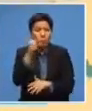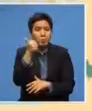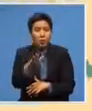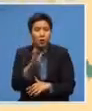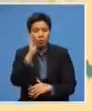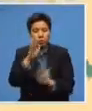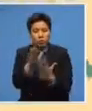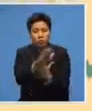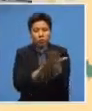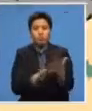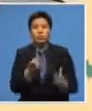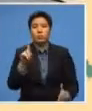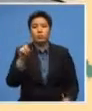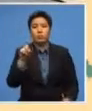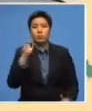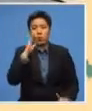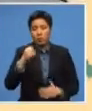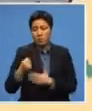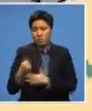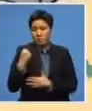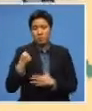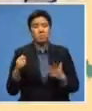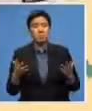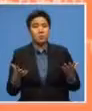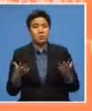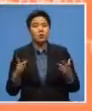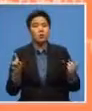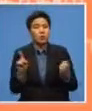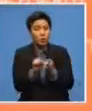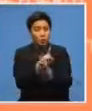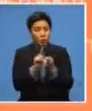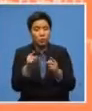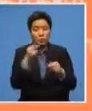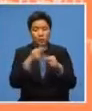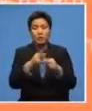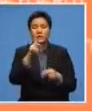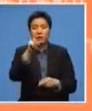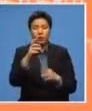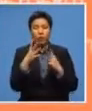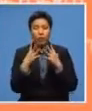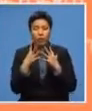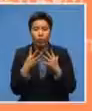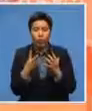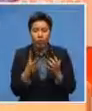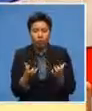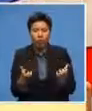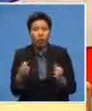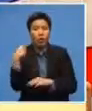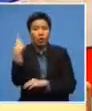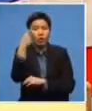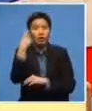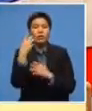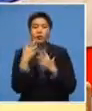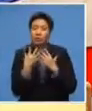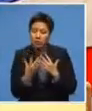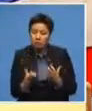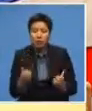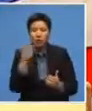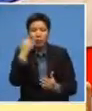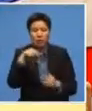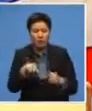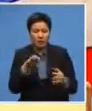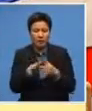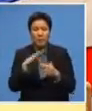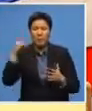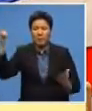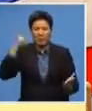ชาติจะเสียหายความมั่นคงมันจะไม่เกิดนะสังคมก็เสียหายเสื่อมโทรมการท่องเที่ยวก็เสียหายไปหมดเพราะคนไอ้